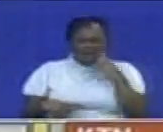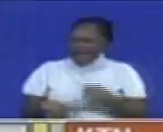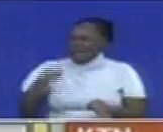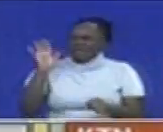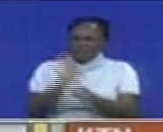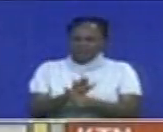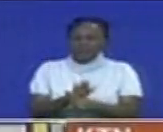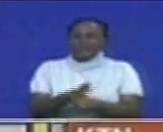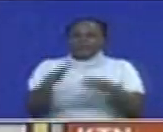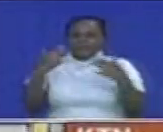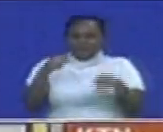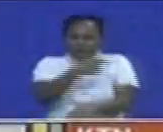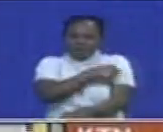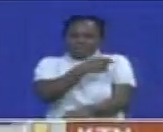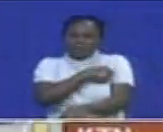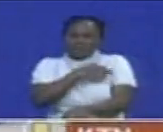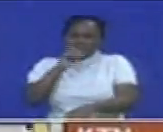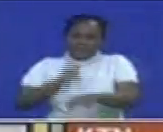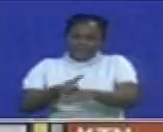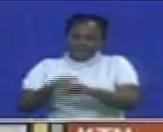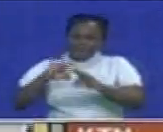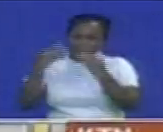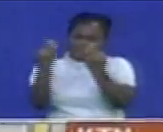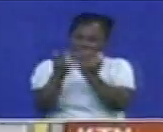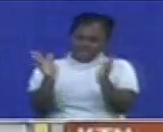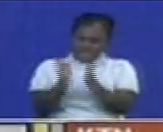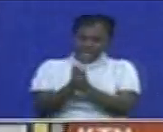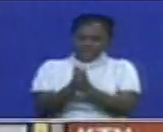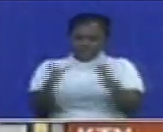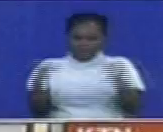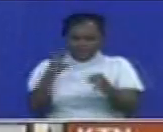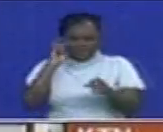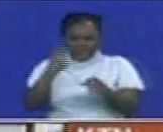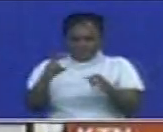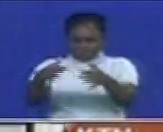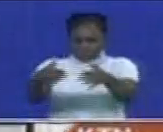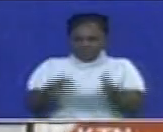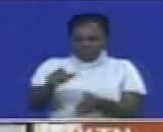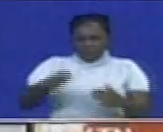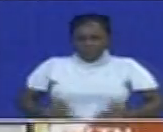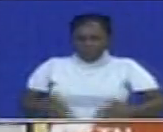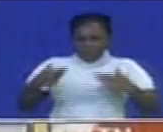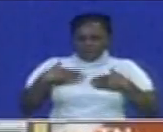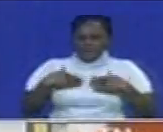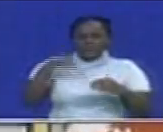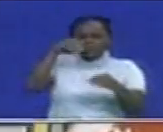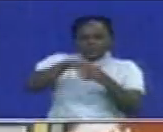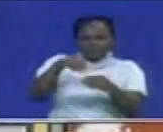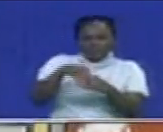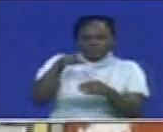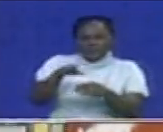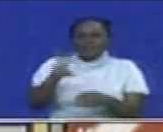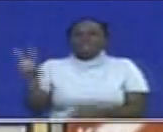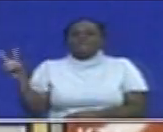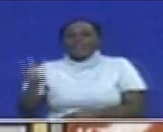mzima wa hospitali hiyo pale jamaa na marafiki walipoyaona majeneza yaliyowabeba wapendwa wao. Miongoni mwao akiwa ni